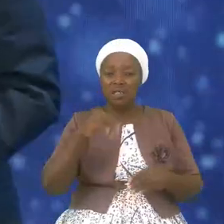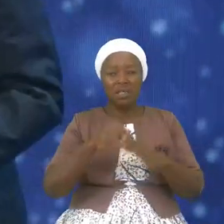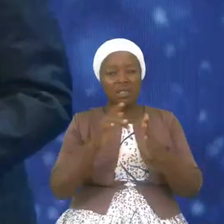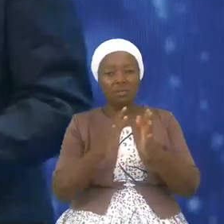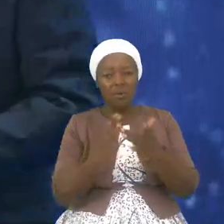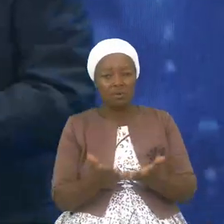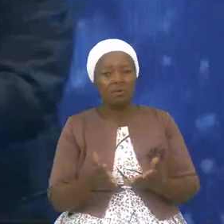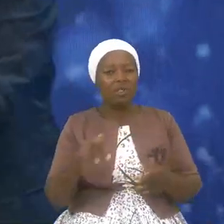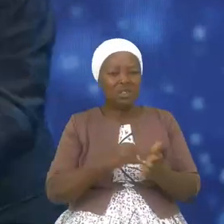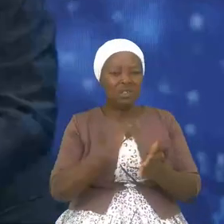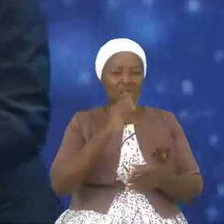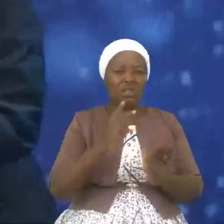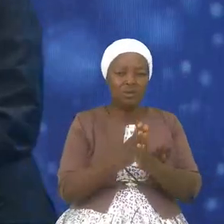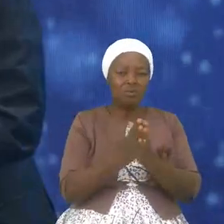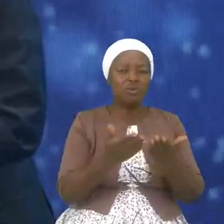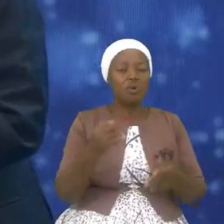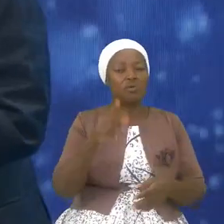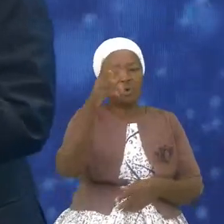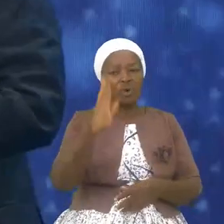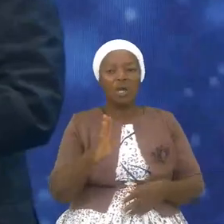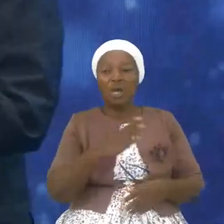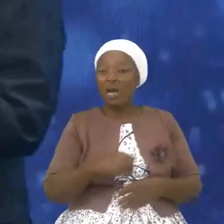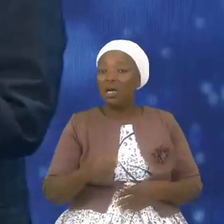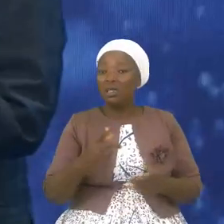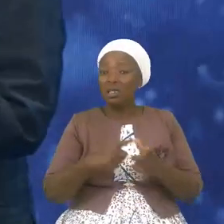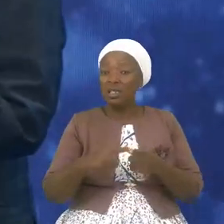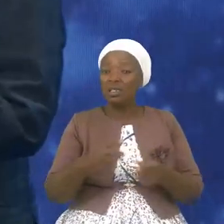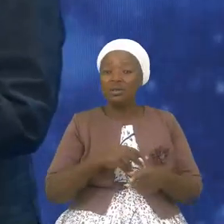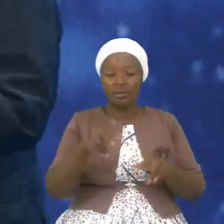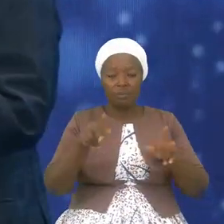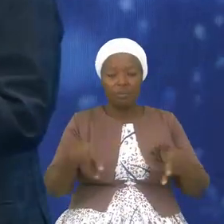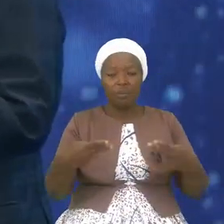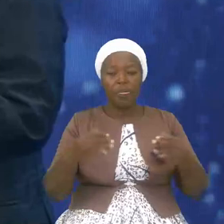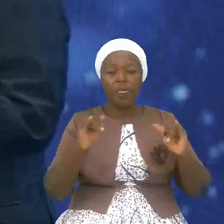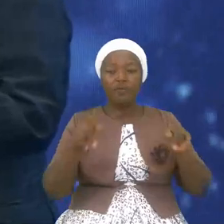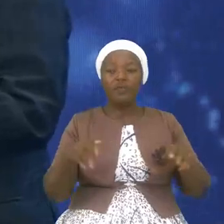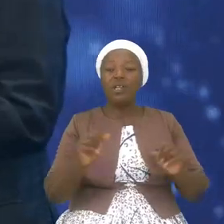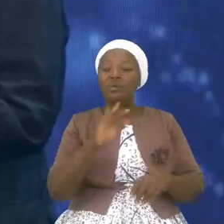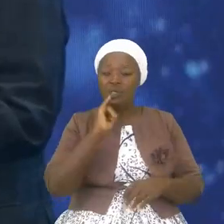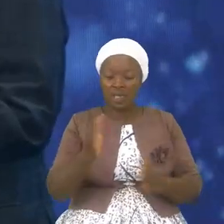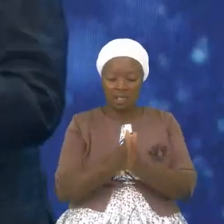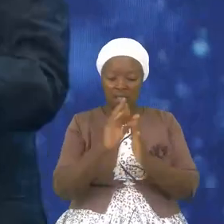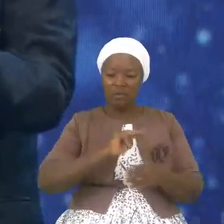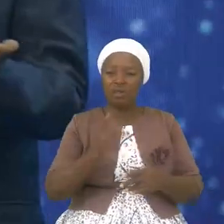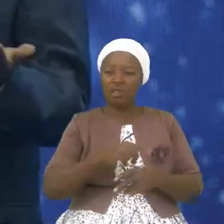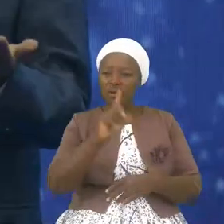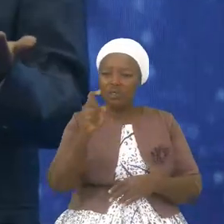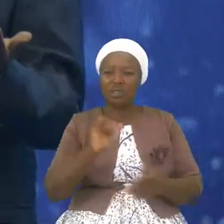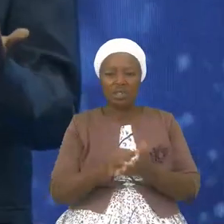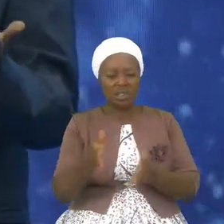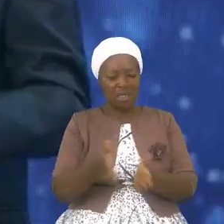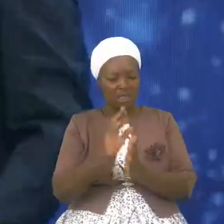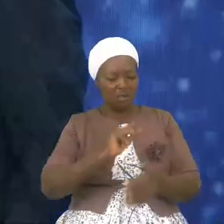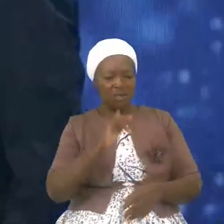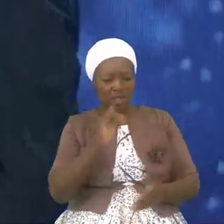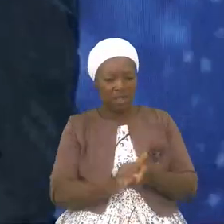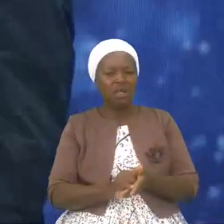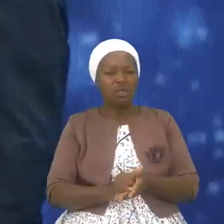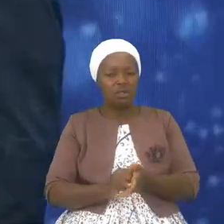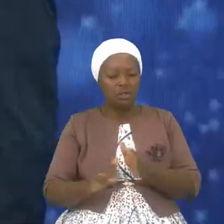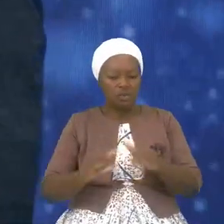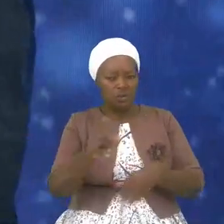dans les Écritures, c'est dans le livre de Dieu. Et Philippe nous demande, le prédicateur nous demande, est-ce que tu